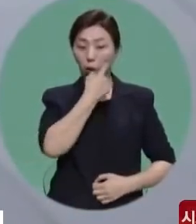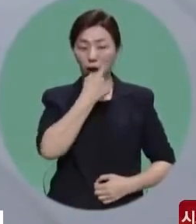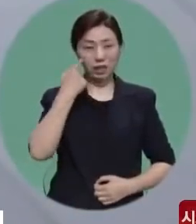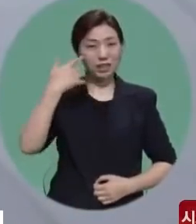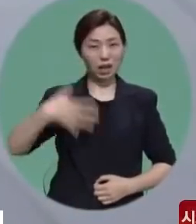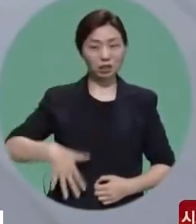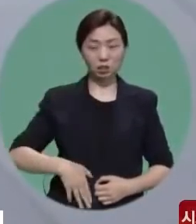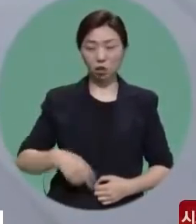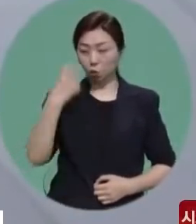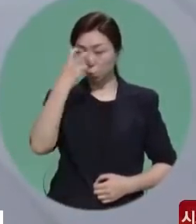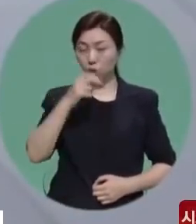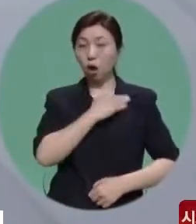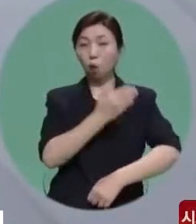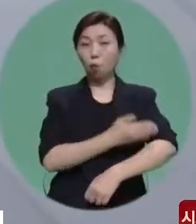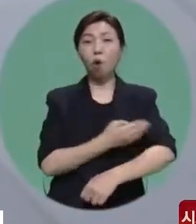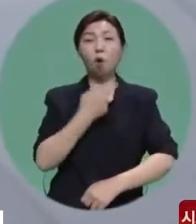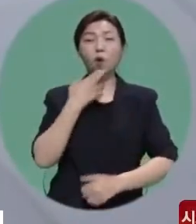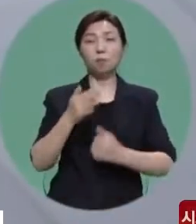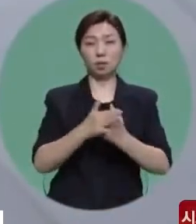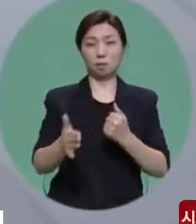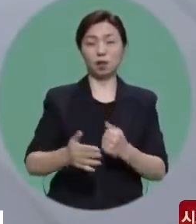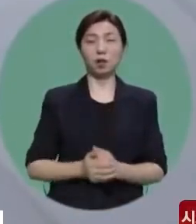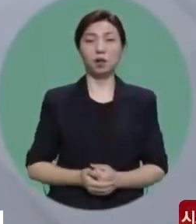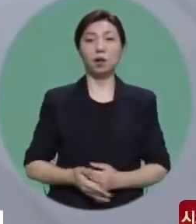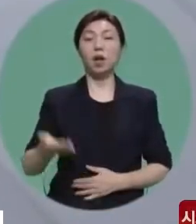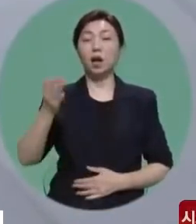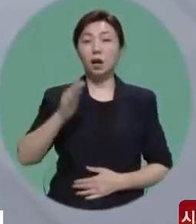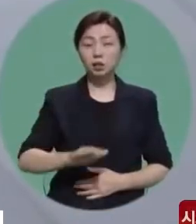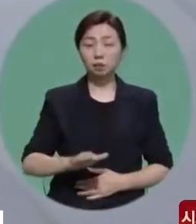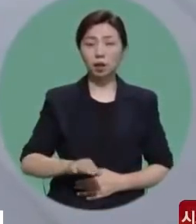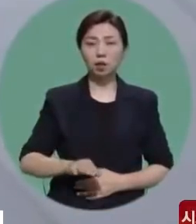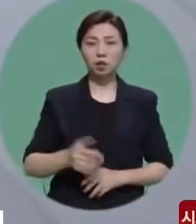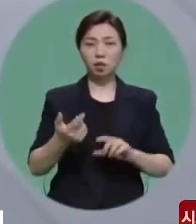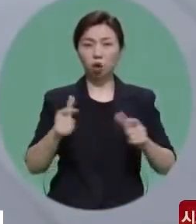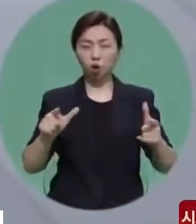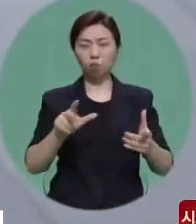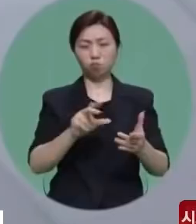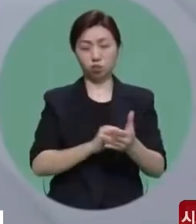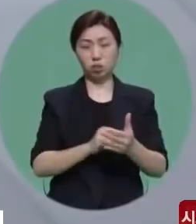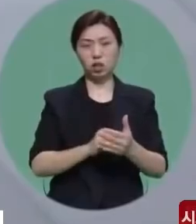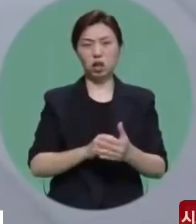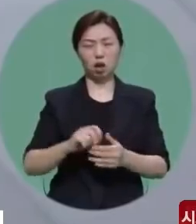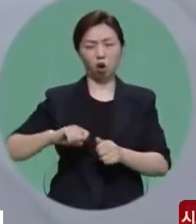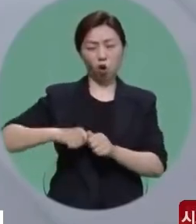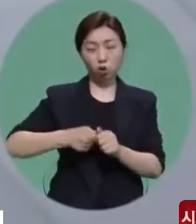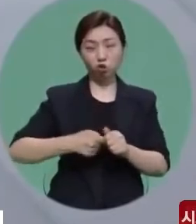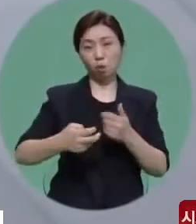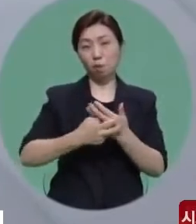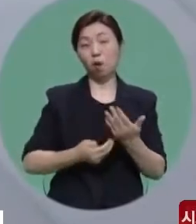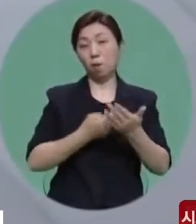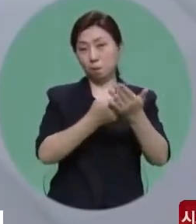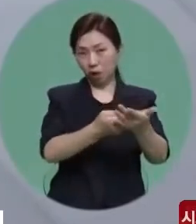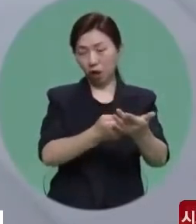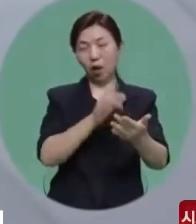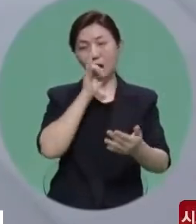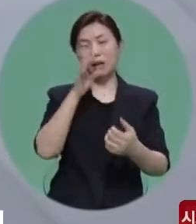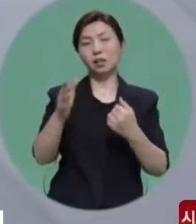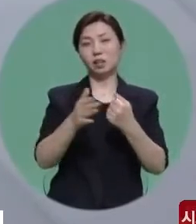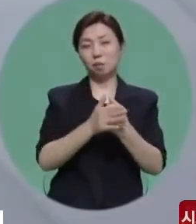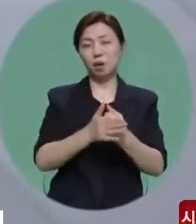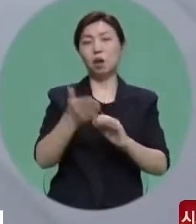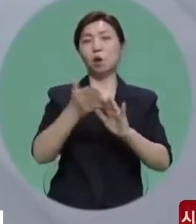있는 사람도 아니니까요 그런데 이런 문제들이 있으면 안 되겠다는 그런 생각에 이름 공략을 내게